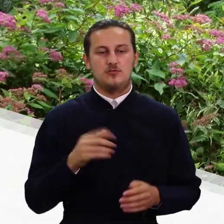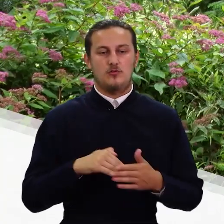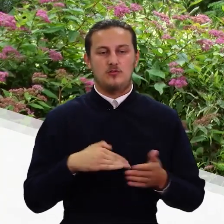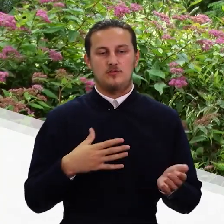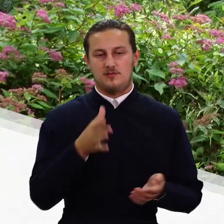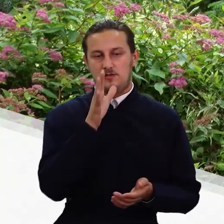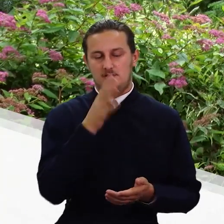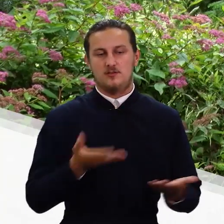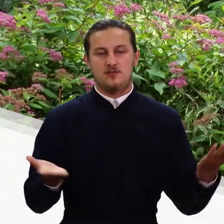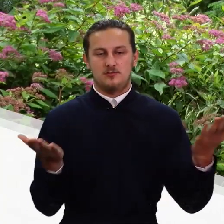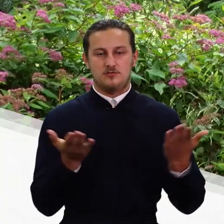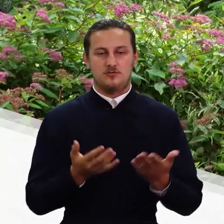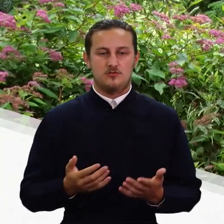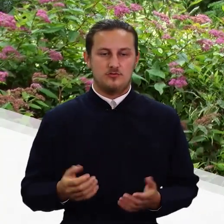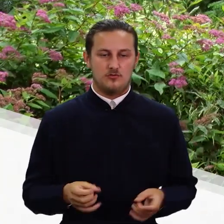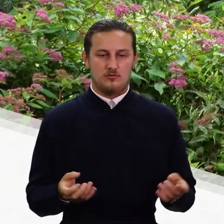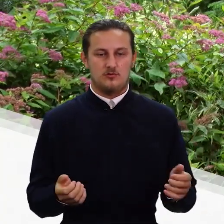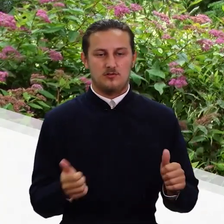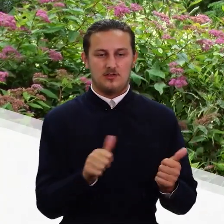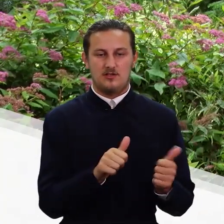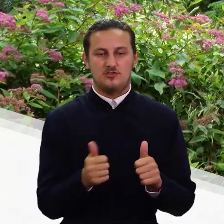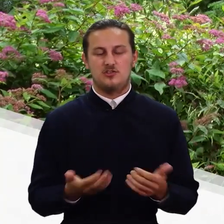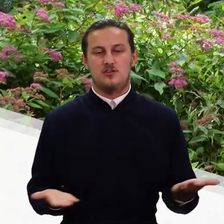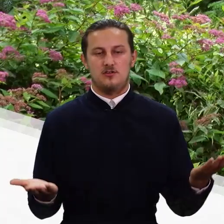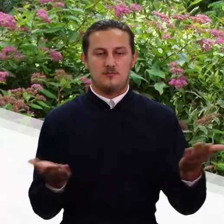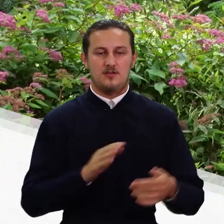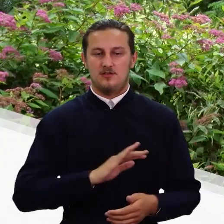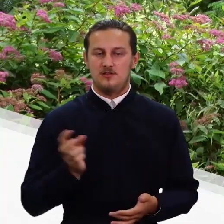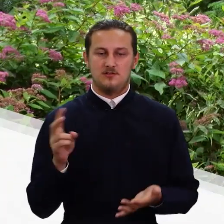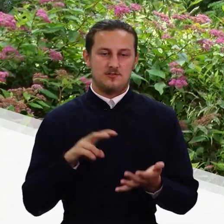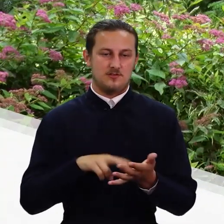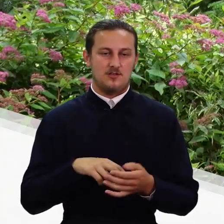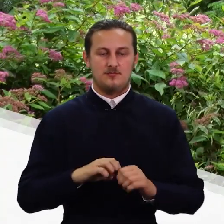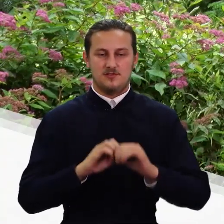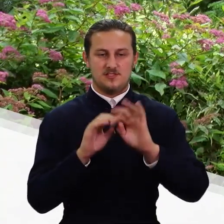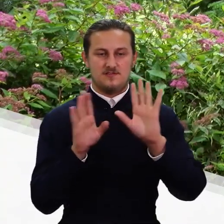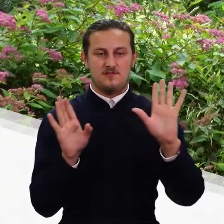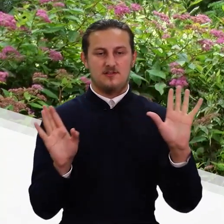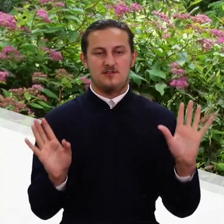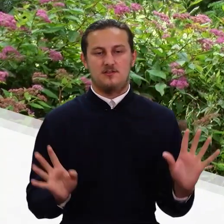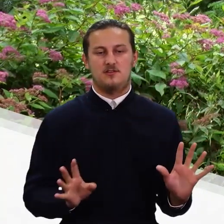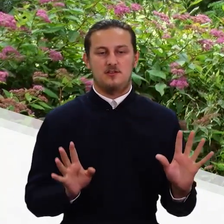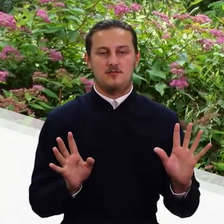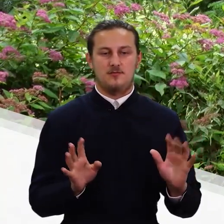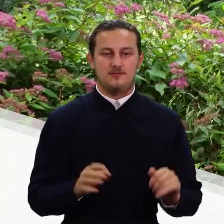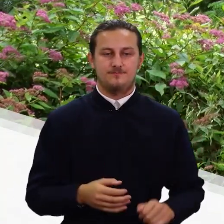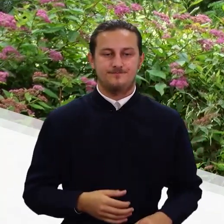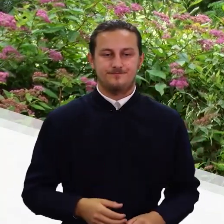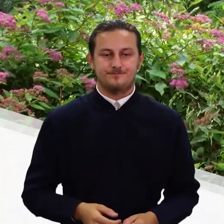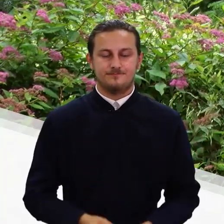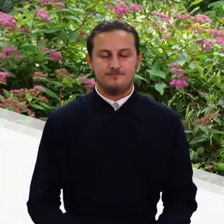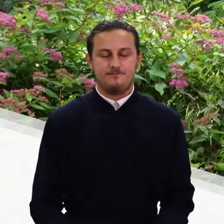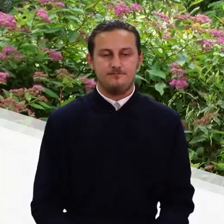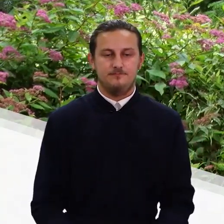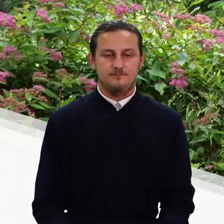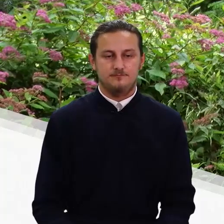ім'я на честь святого, ми автоматично святими не стаємо. Це найголовніше. У нас є хибна думка про те, що мене охрестили, я автоматично